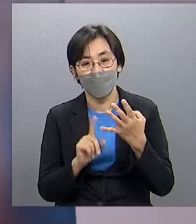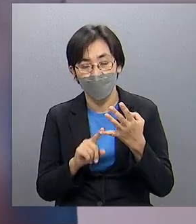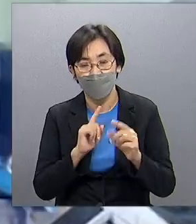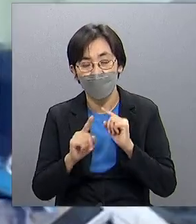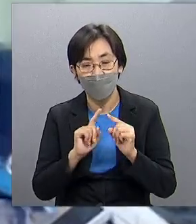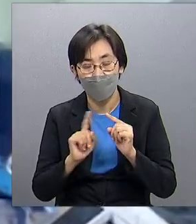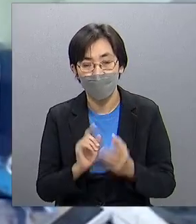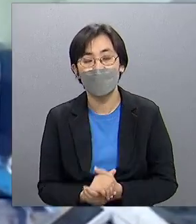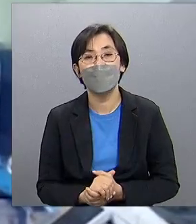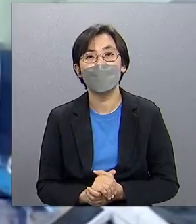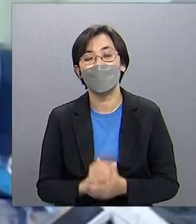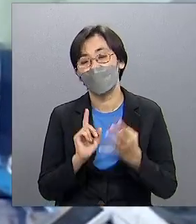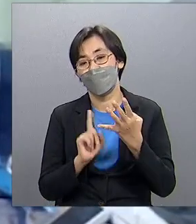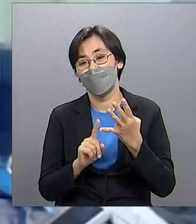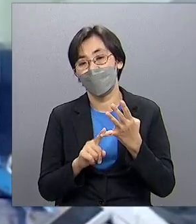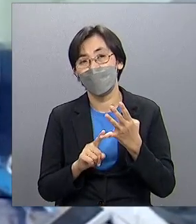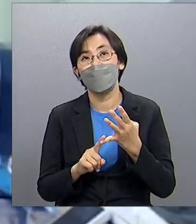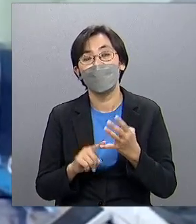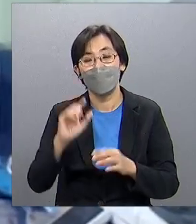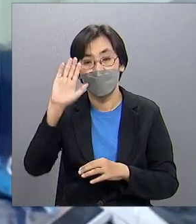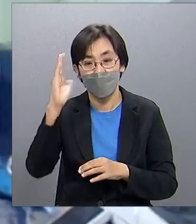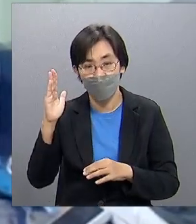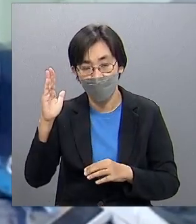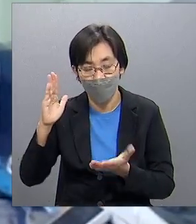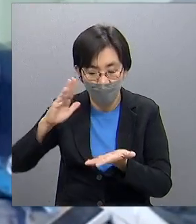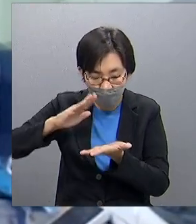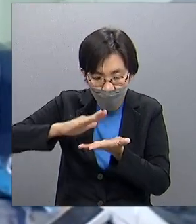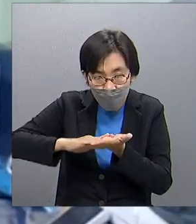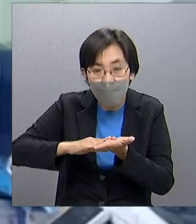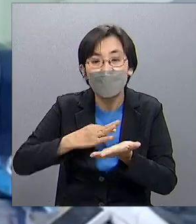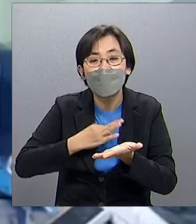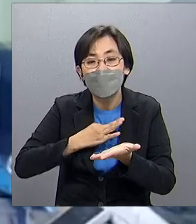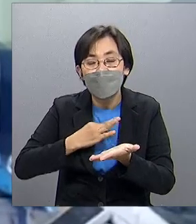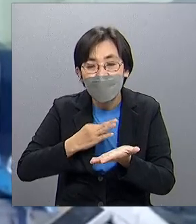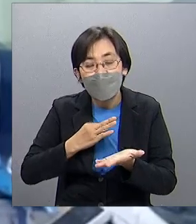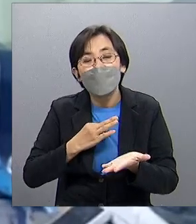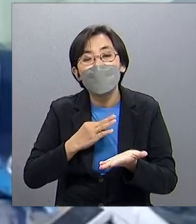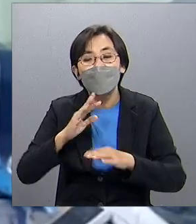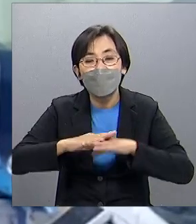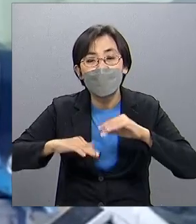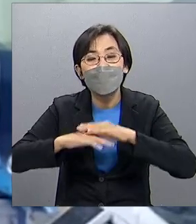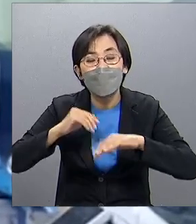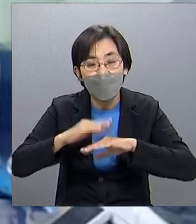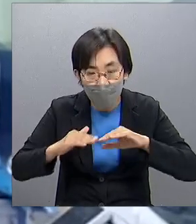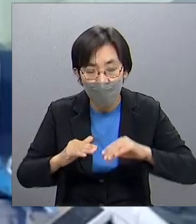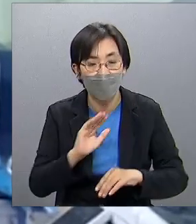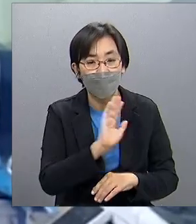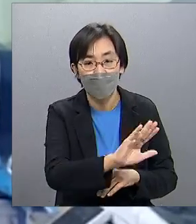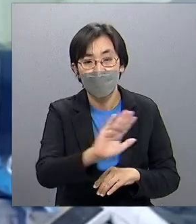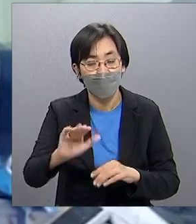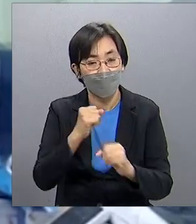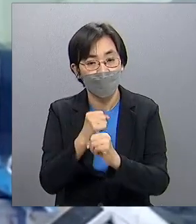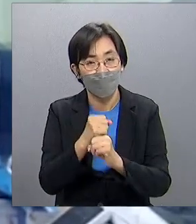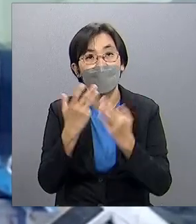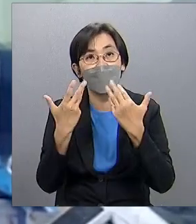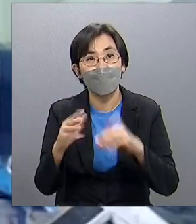นการพิมพ์ใบไม้ลงบนเสื้อนะคะผลิตภัณฑ์ที่เขาสร้างขึ้นมาเขาต้องการได้รับ